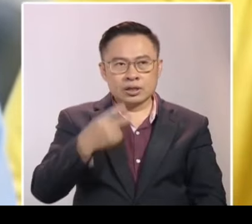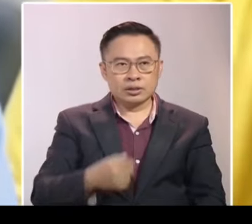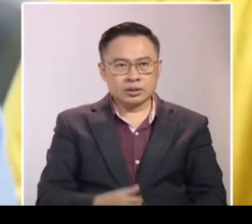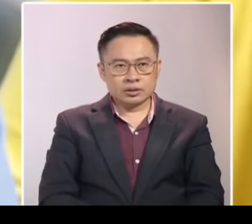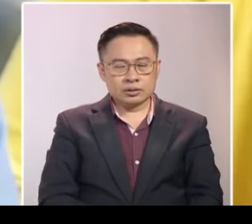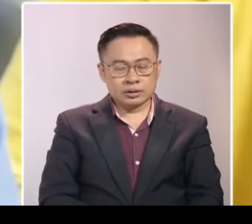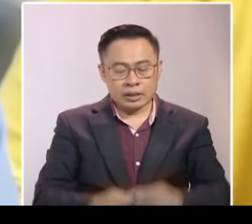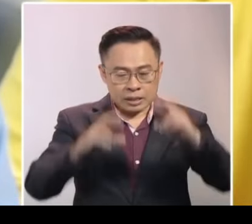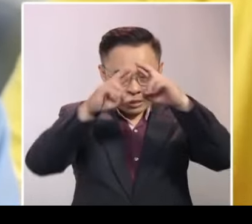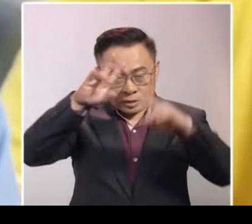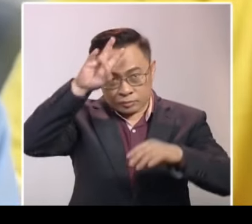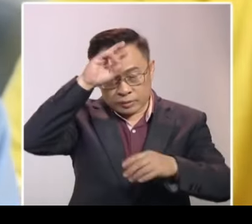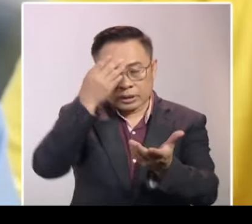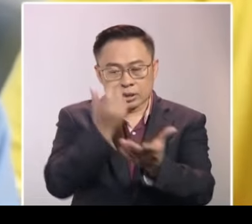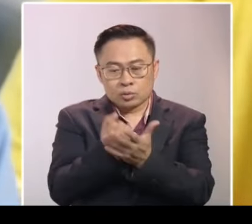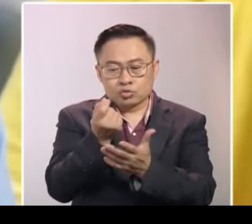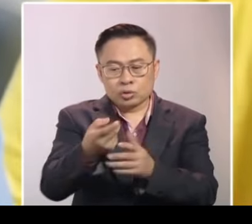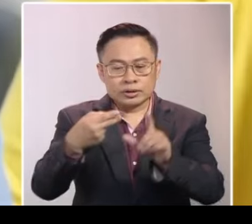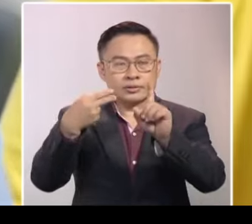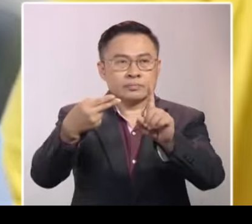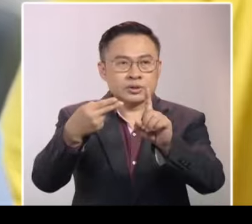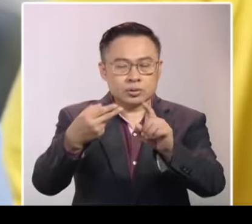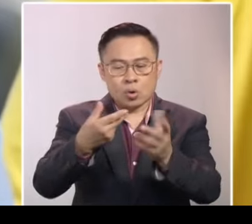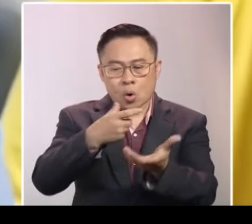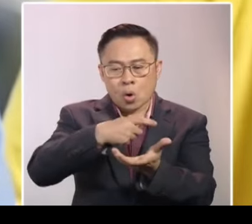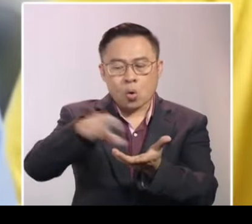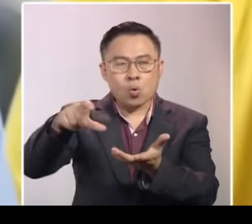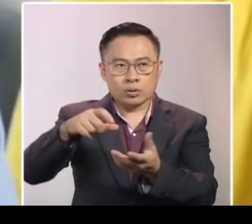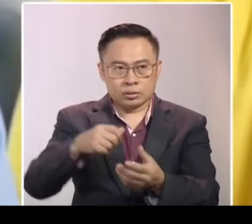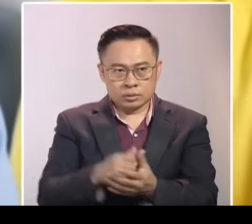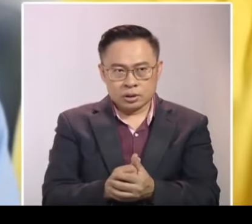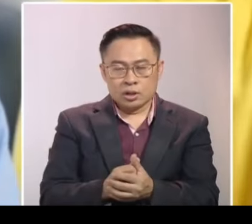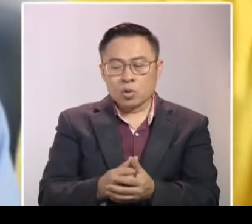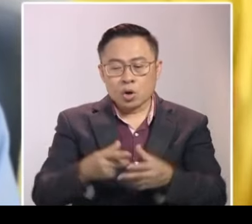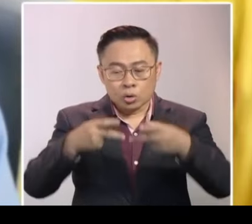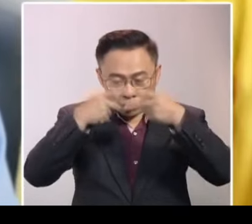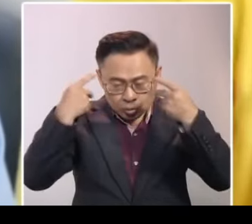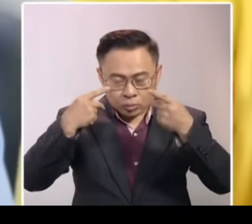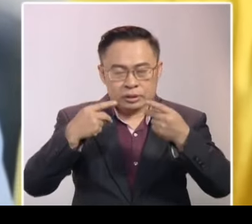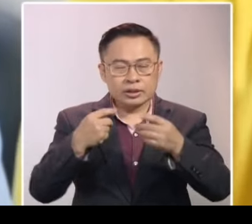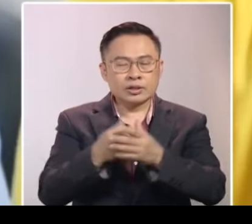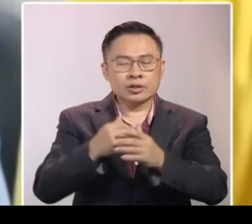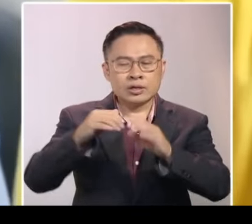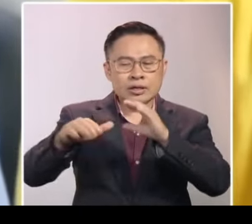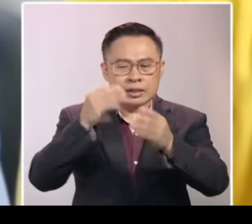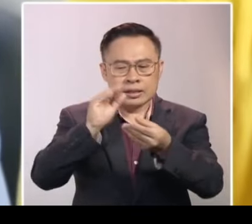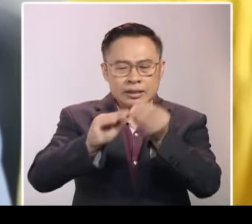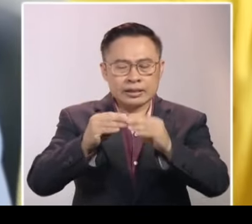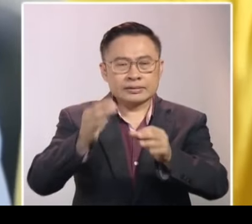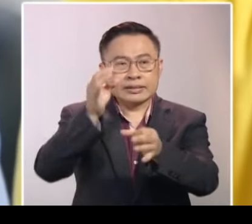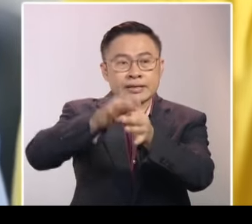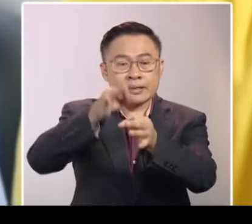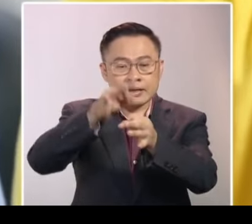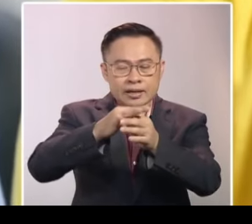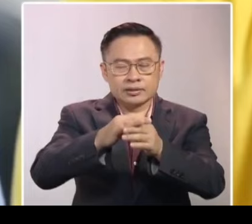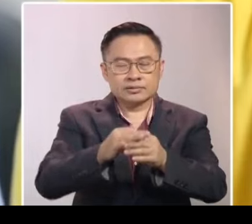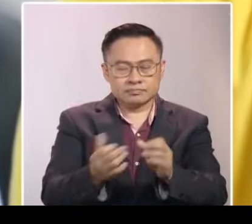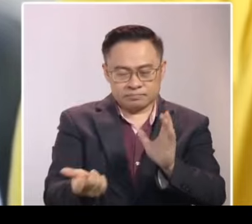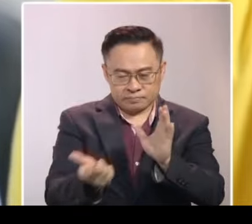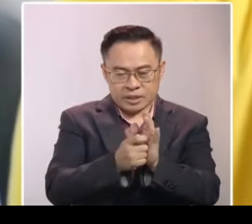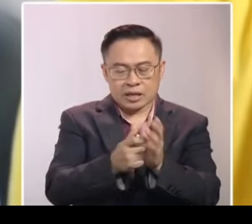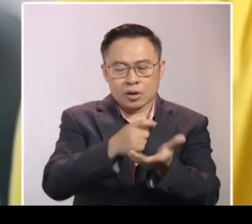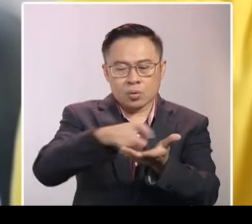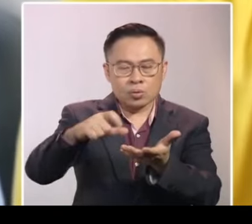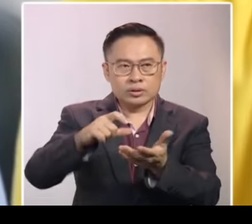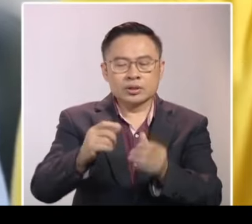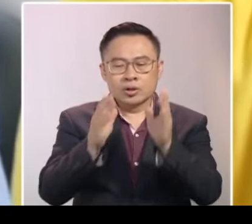เซเว่นนี่โอนเงินสดจ้ะเขามีหมายเลขบัญชีมาให้หรอครับมีค่ะอืครับมีหมายเลขบัญชีบอกด้วยบอกว่าให้